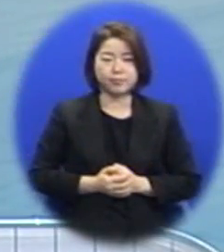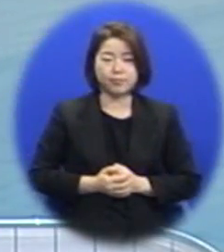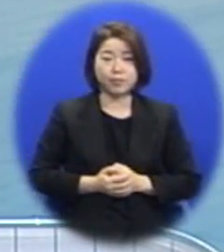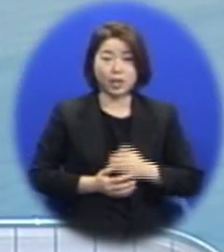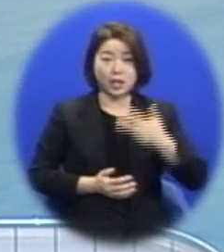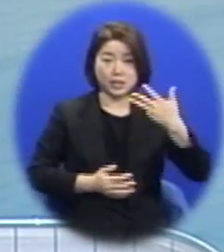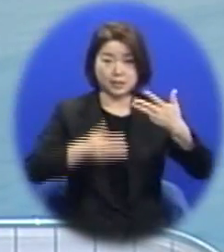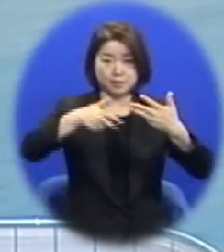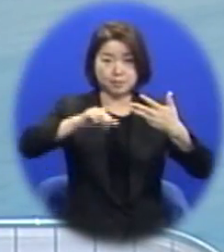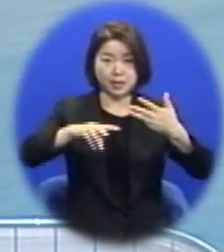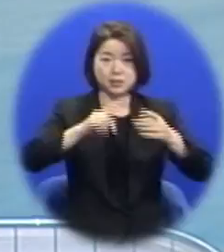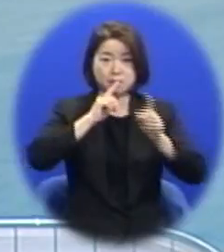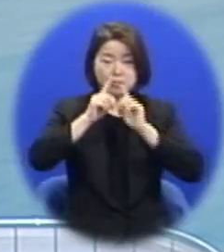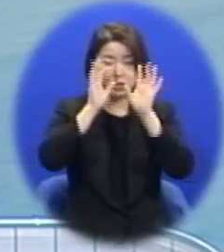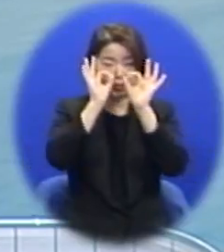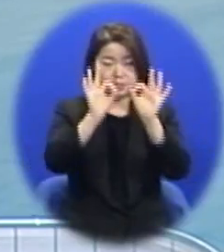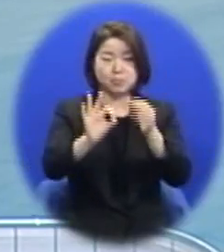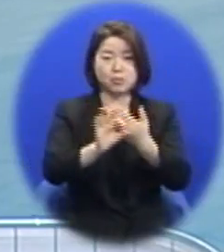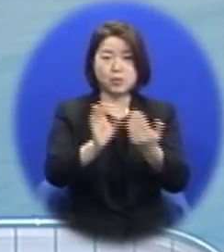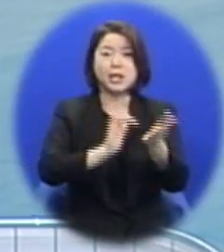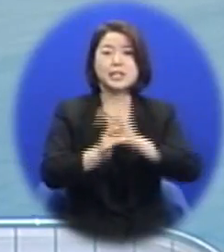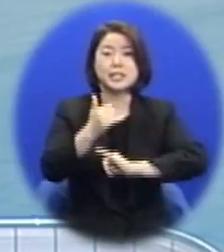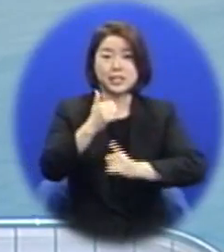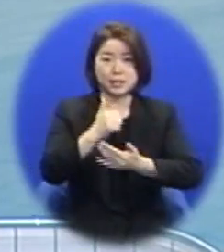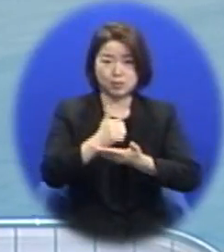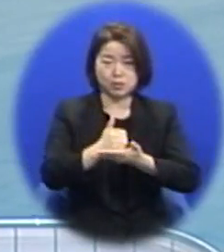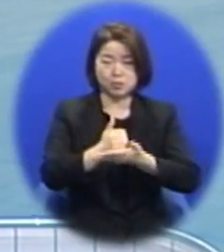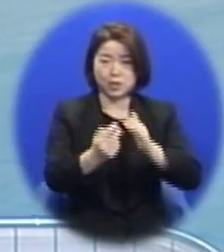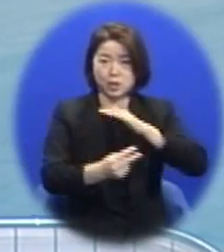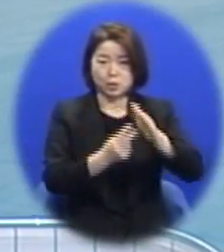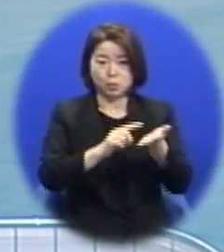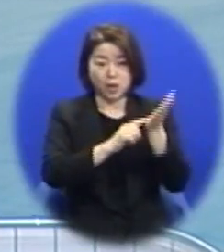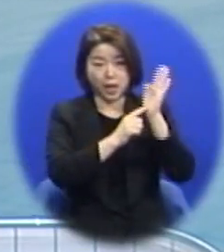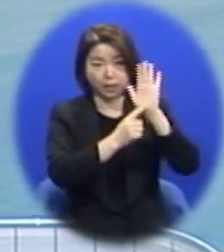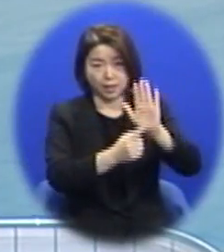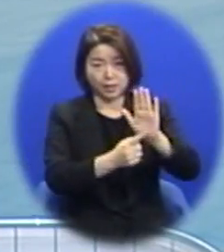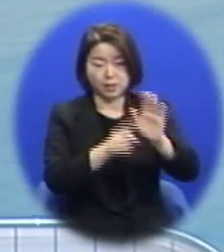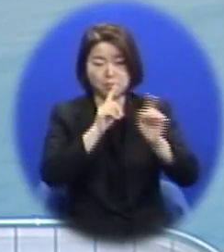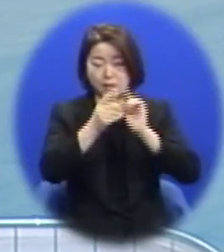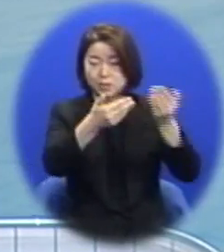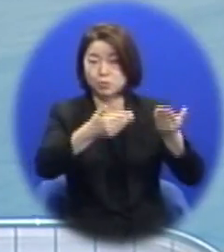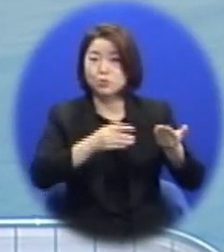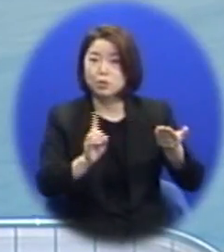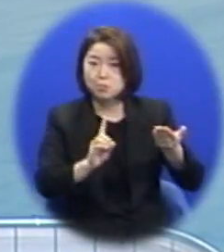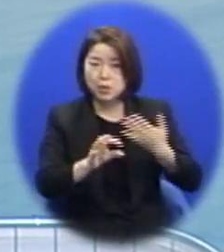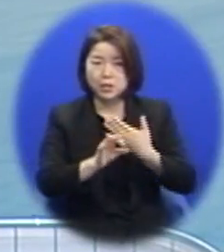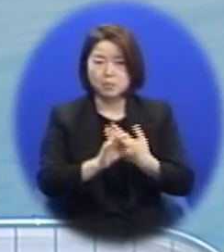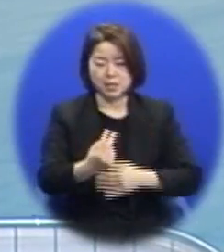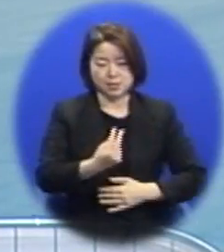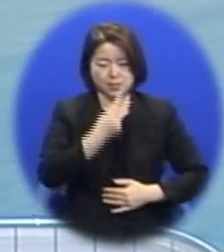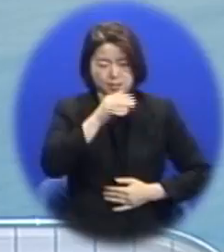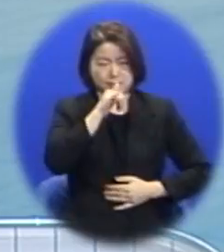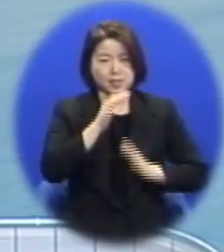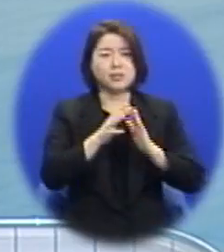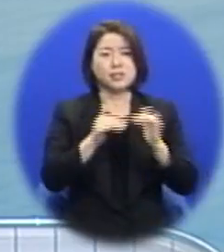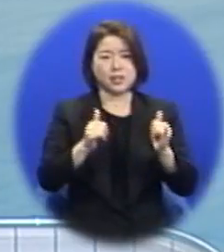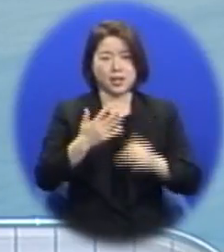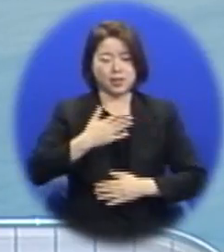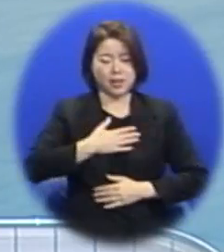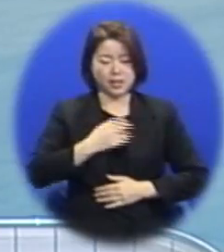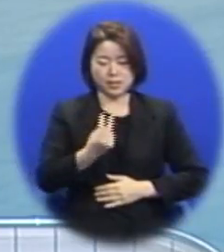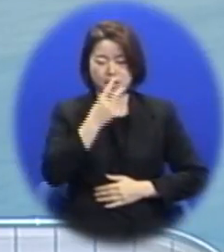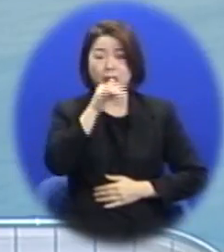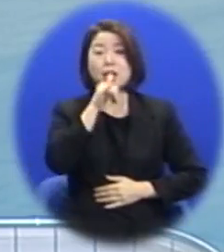18절 말씀에 보면 예수님이 요한에게 나타나셔서 이렇게 말씀하십니다. 살아있는 자다. 나는 살아있는